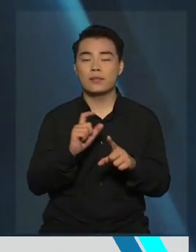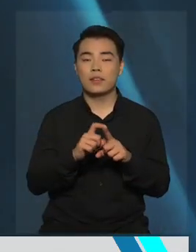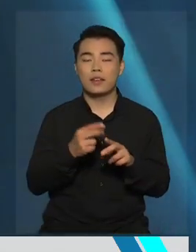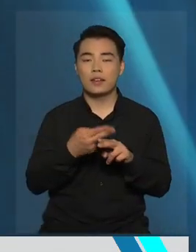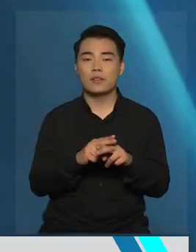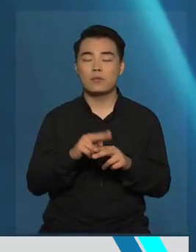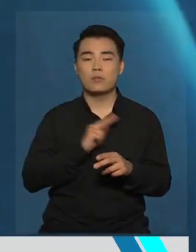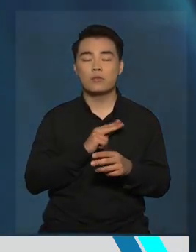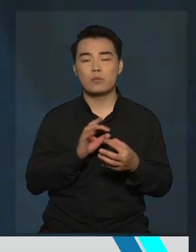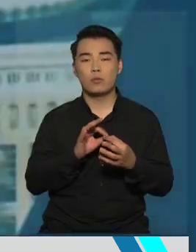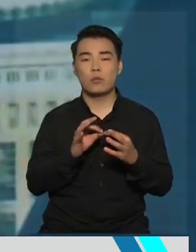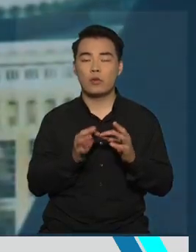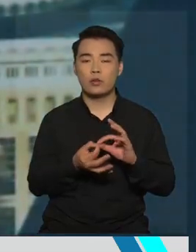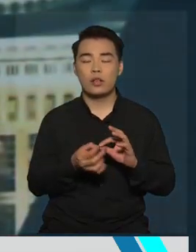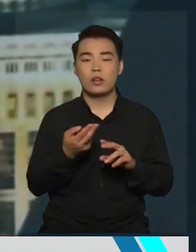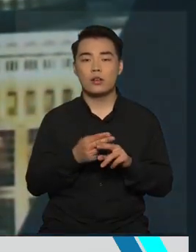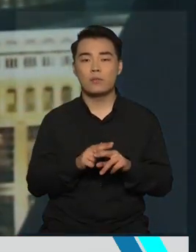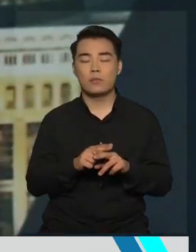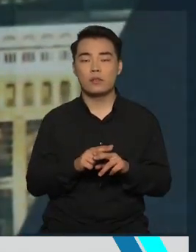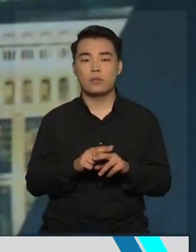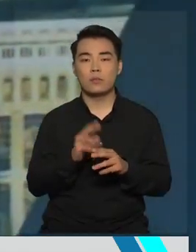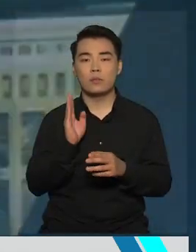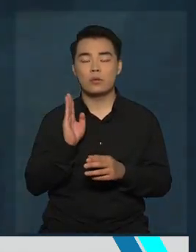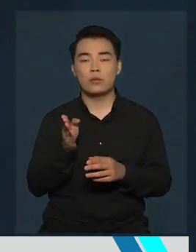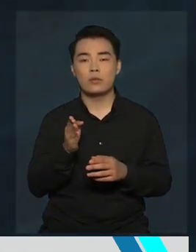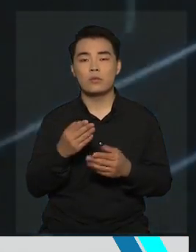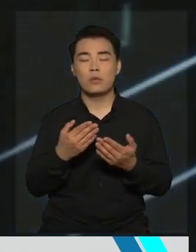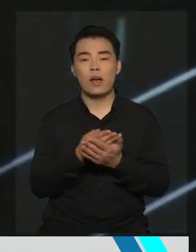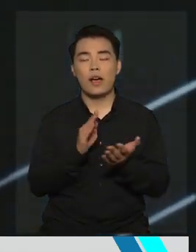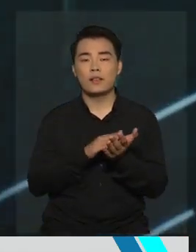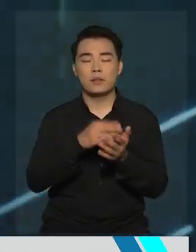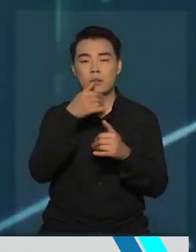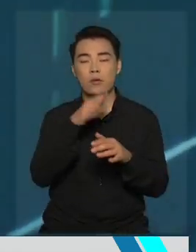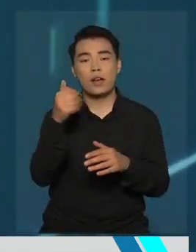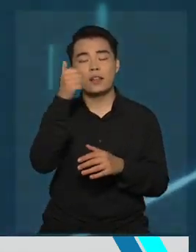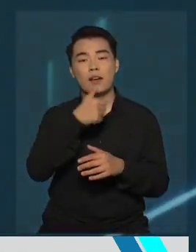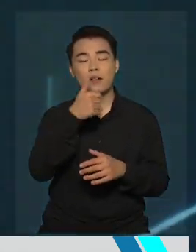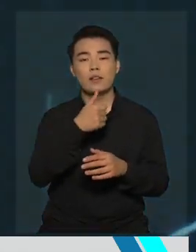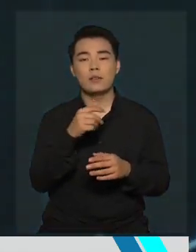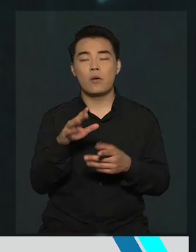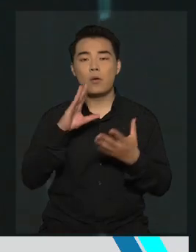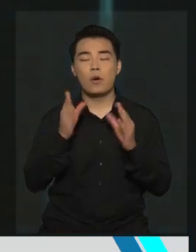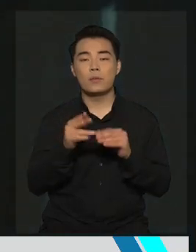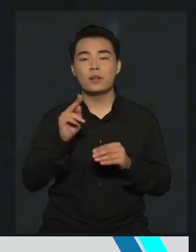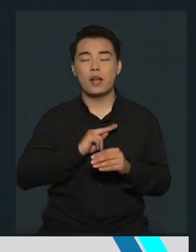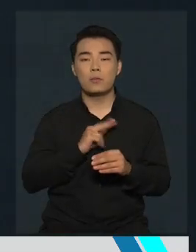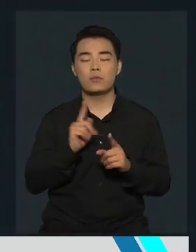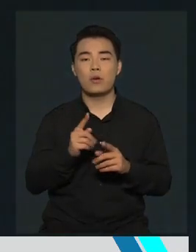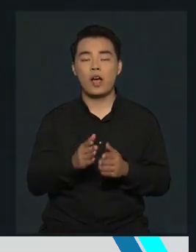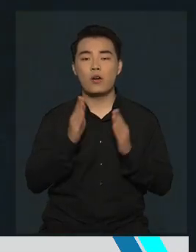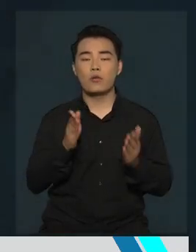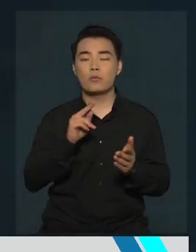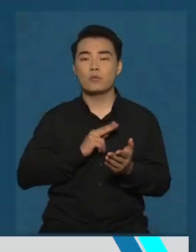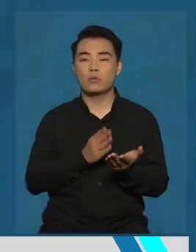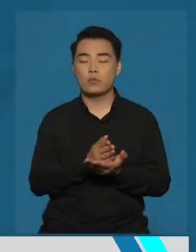трудоемкий. Поэтому я думаю, что здесь у нас, не могу оценить, наверное, в годах, а скорее в объеме работы, но это огромный труд.